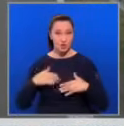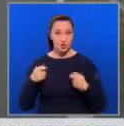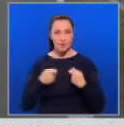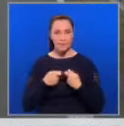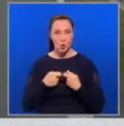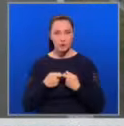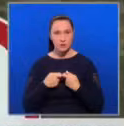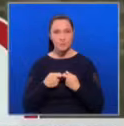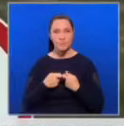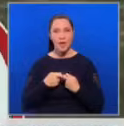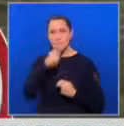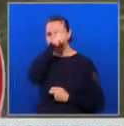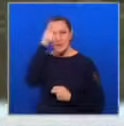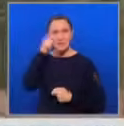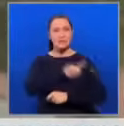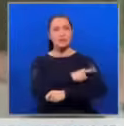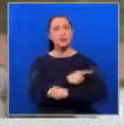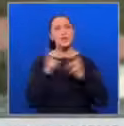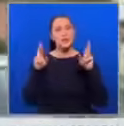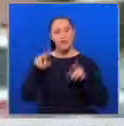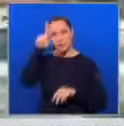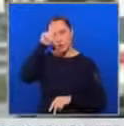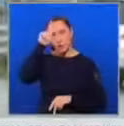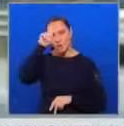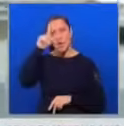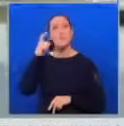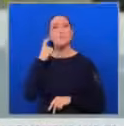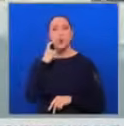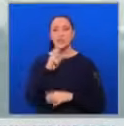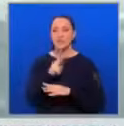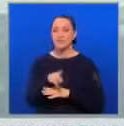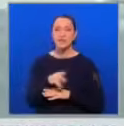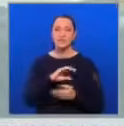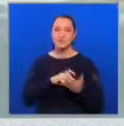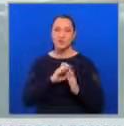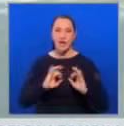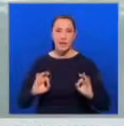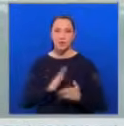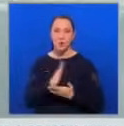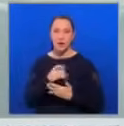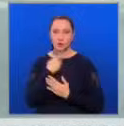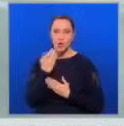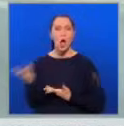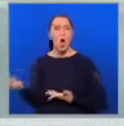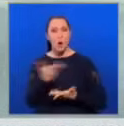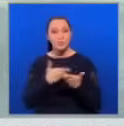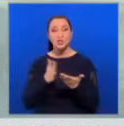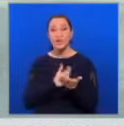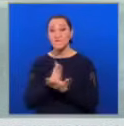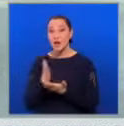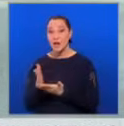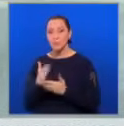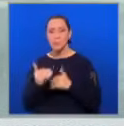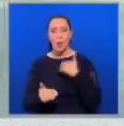брюксел мадрид силно се надява софия и букурещ да влязат в шенген до края на годината обсъжда се и вариант за